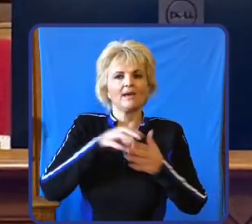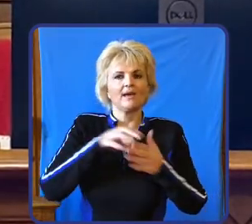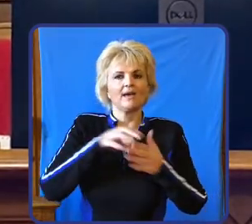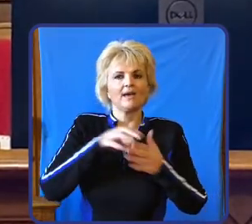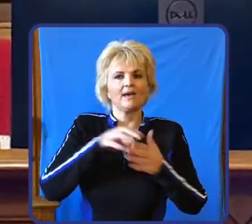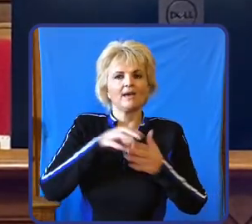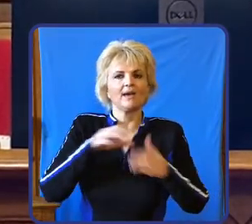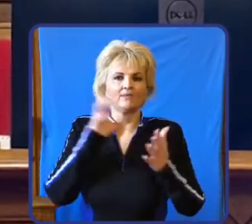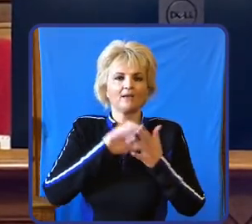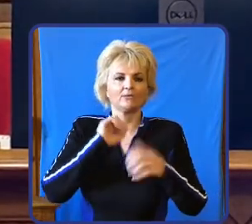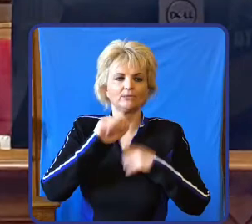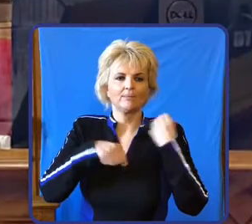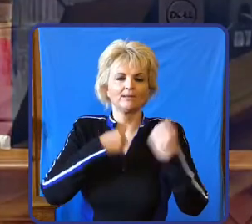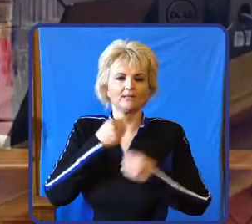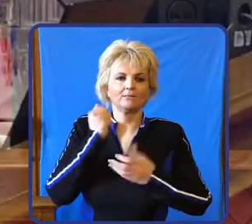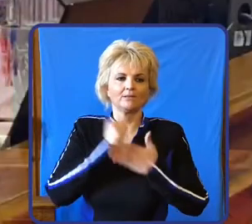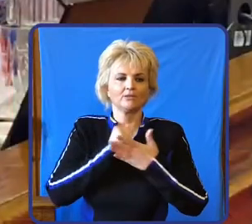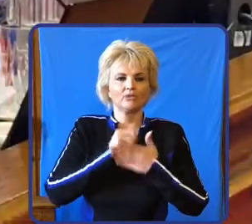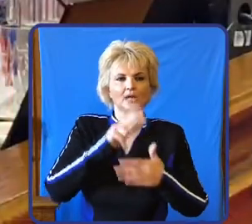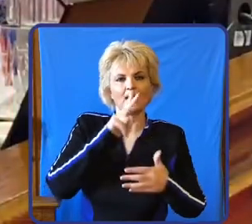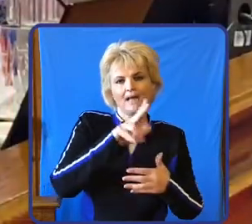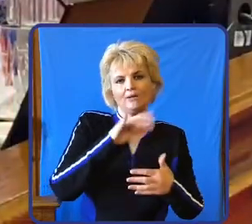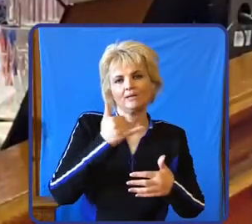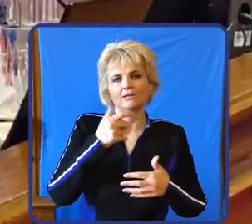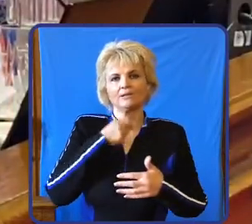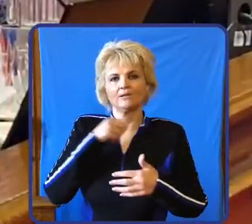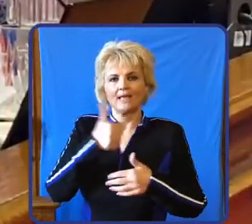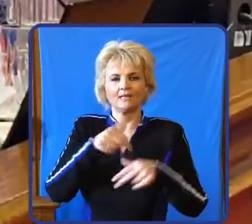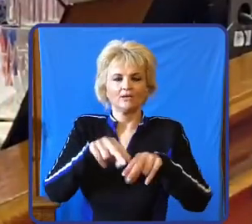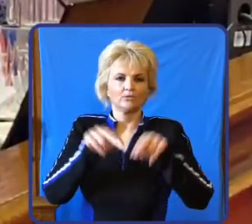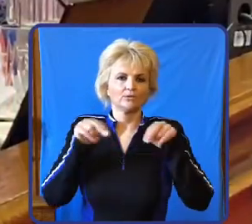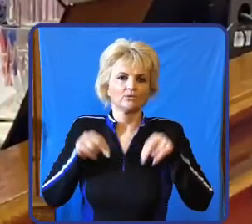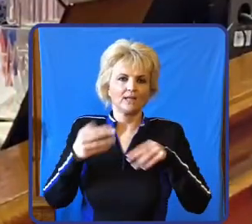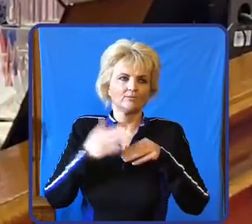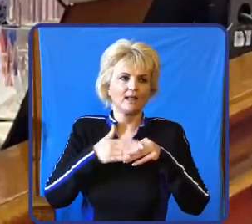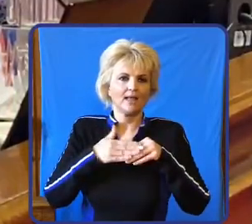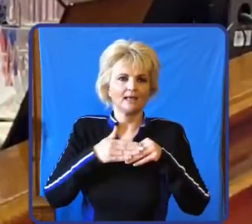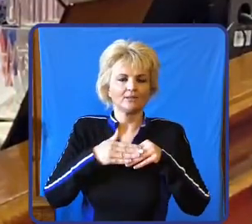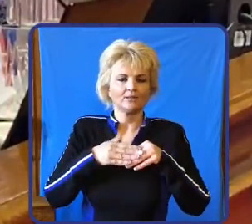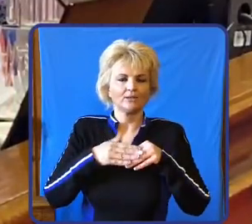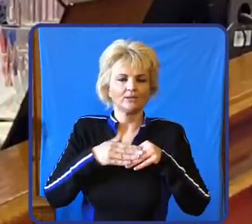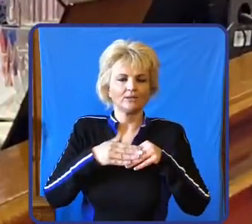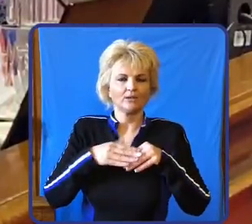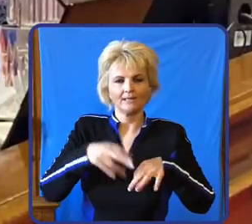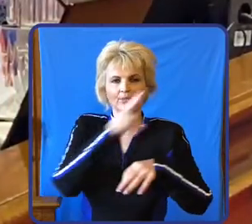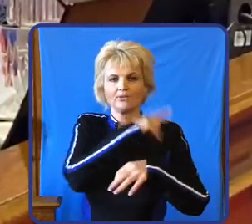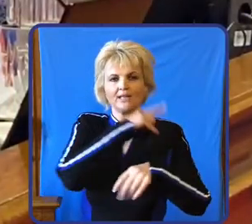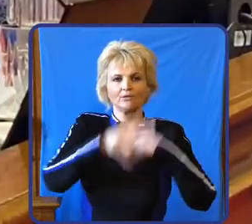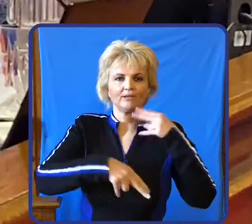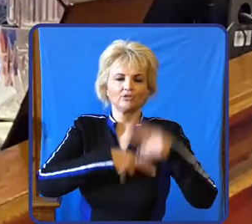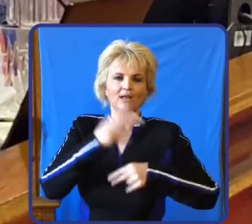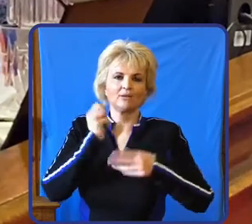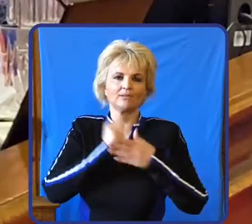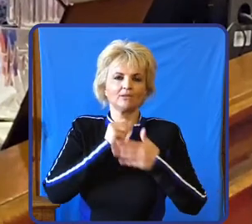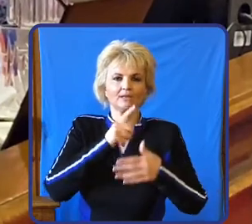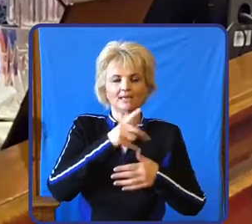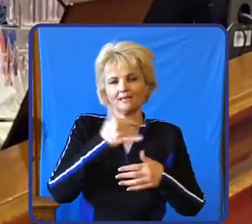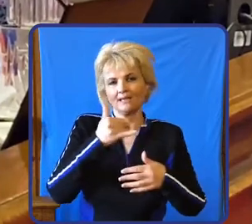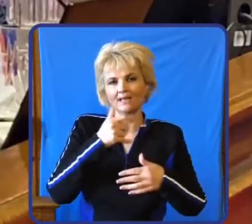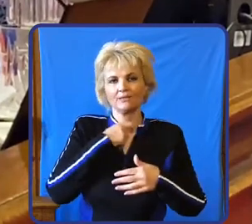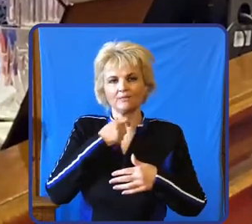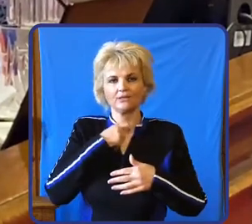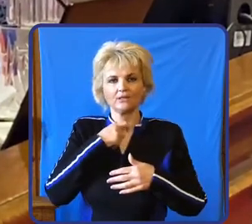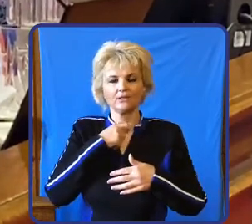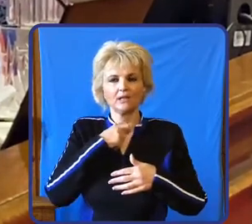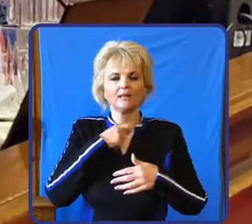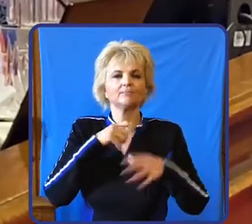és városüzemeltetési bizottság 3 igen szavazattal egy tartózkodás mellett, az ügyrendi és mandátumvizsgáló bizottság 2 igen